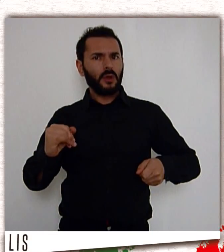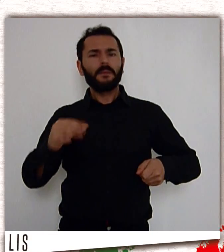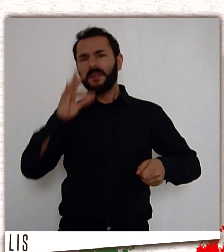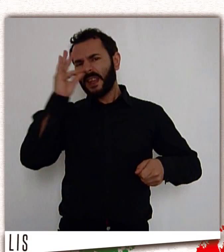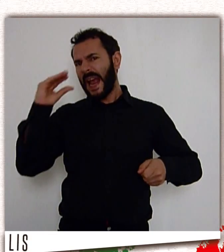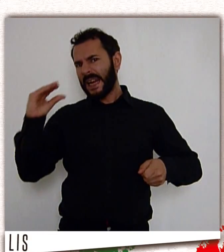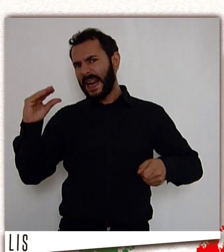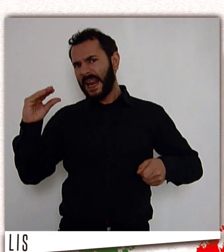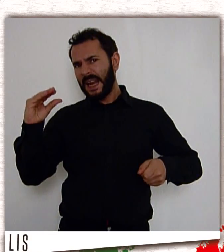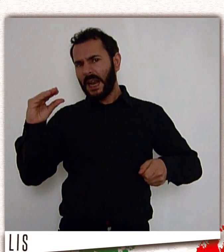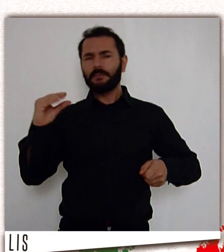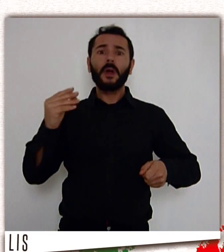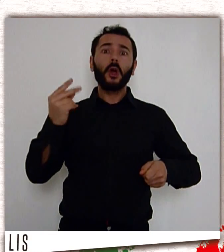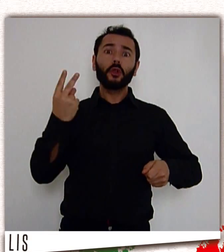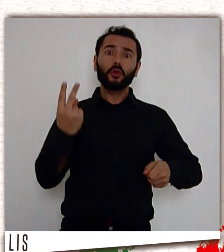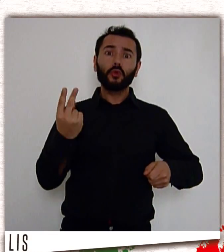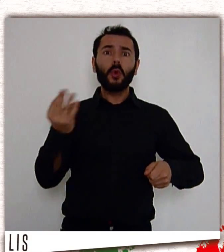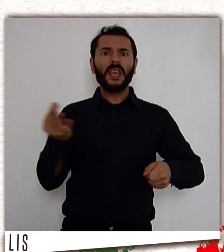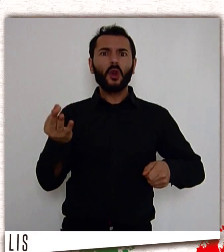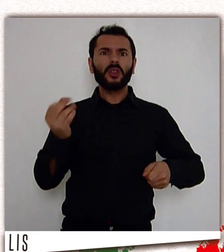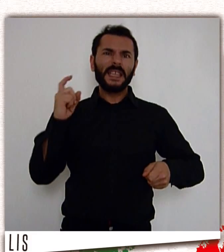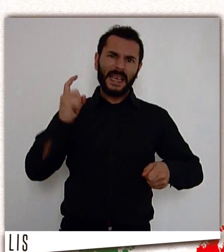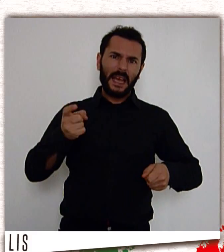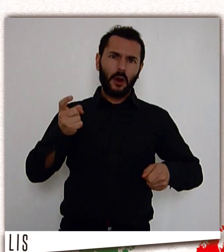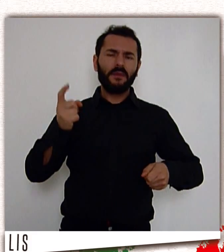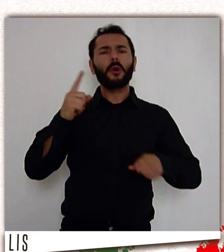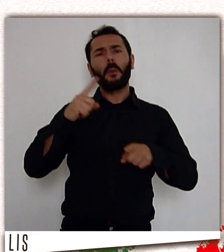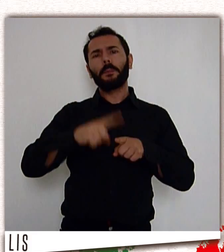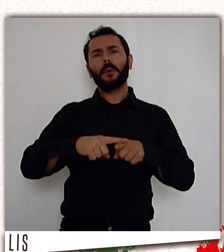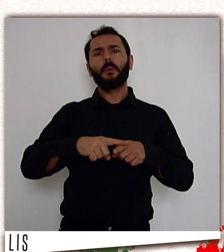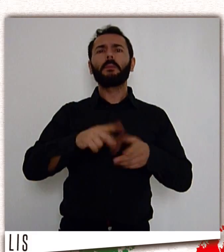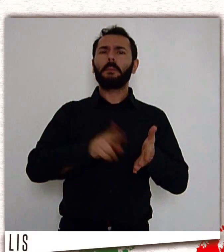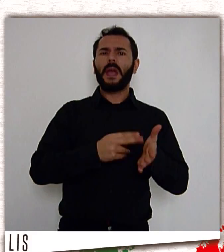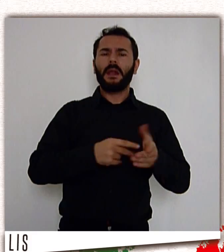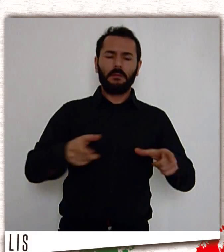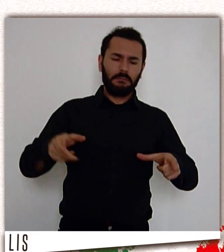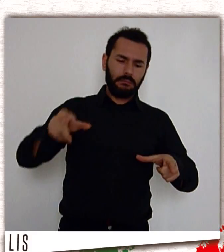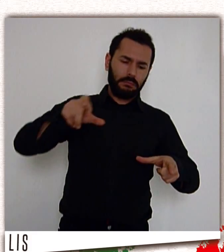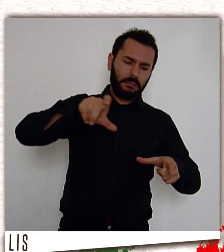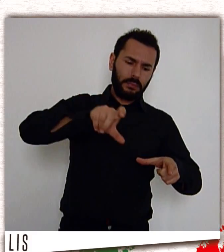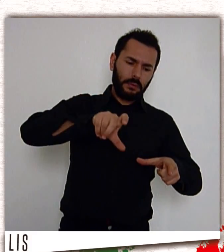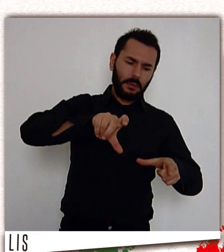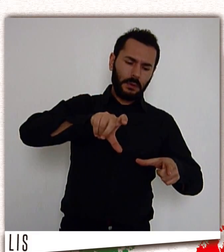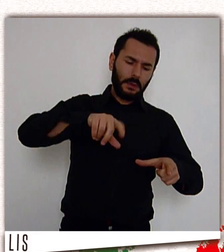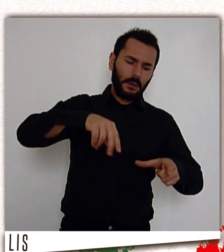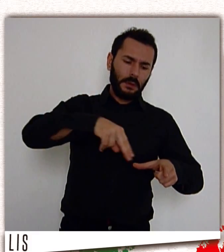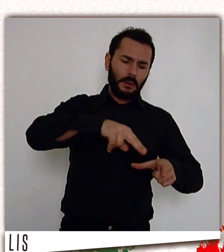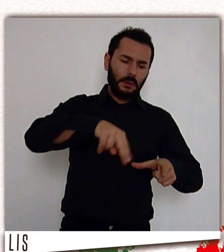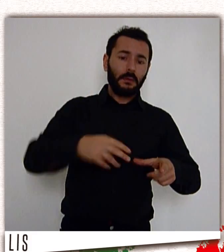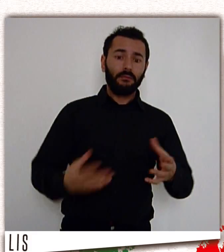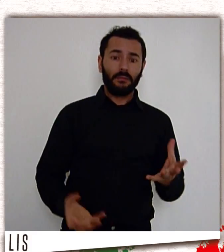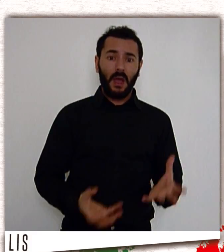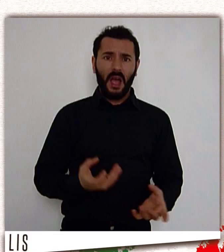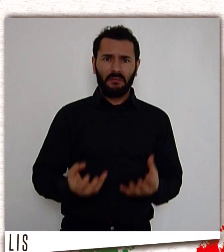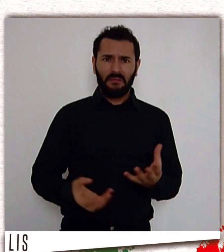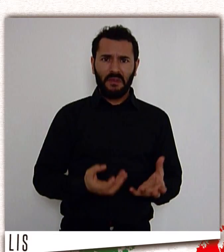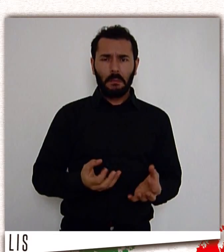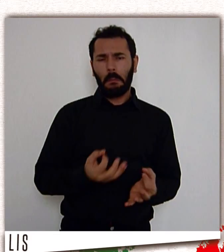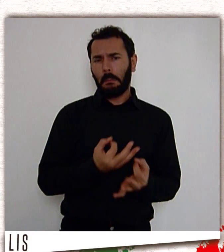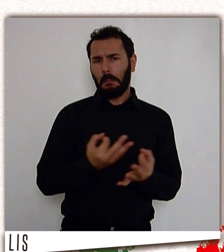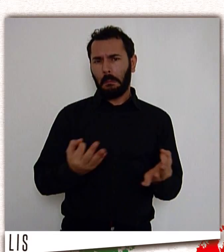due chiodi di garofano ed il miele accendete regolando la